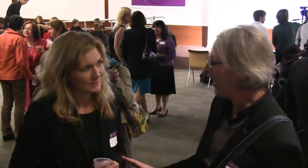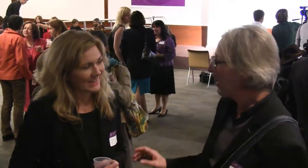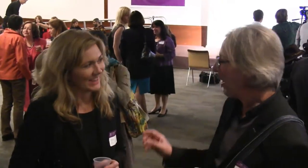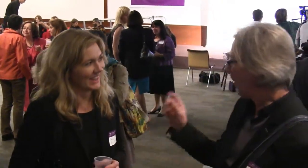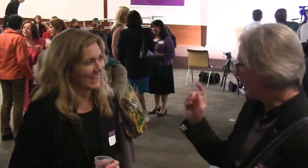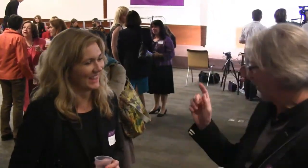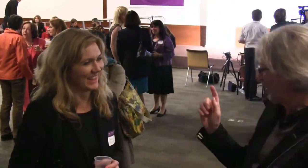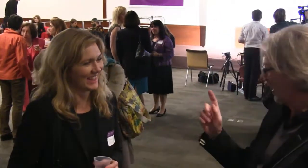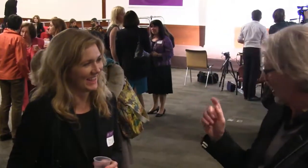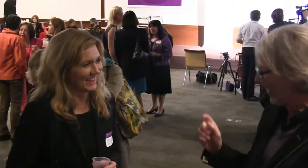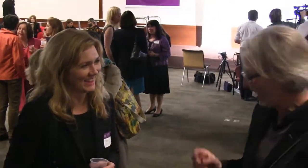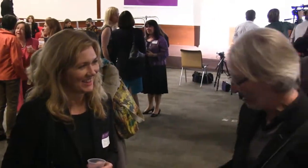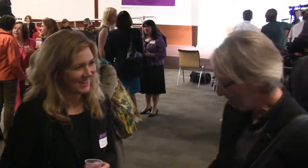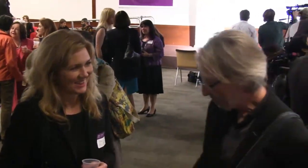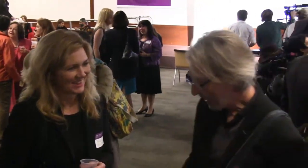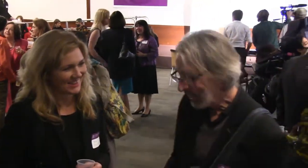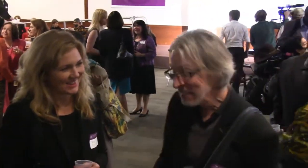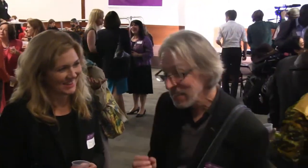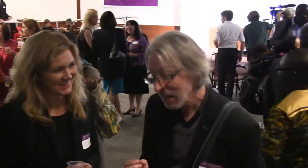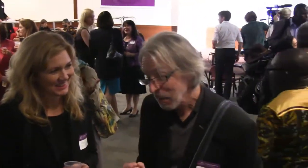Àmọ́ kò lọ rántí wípé